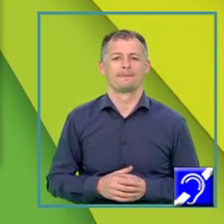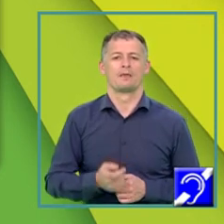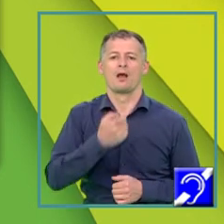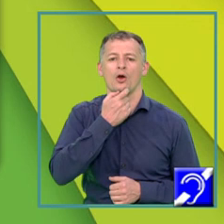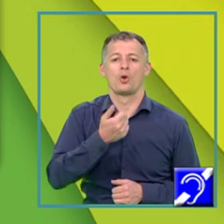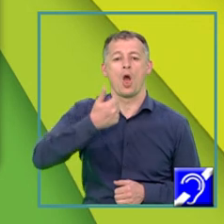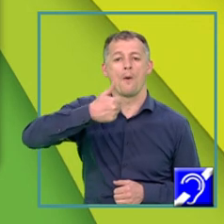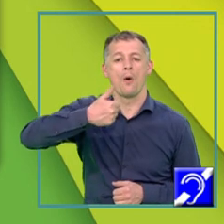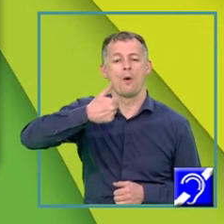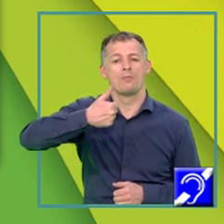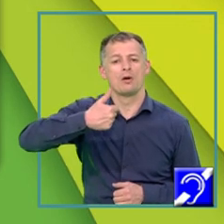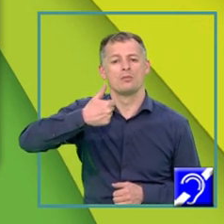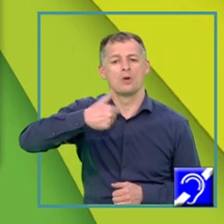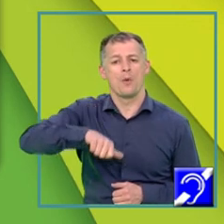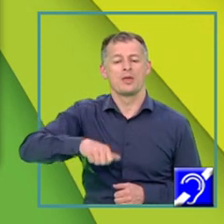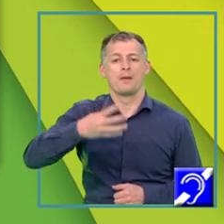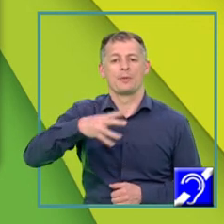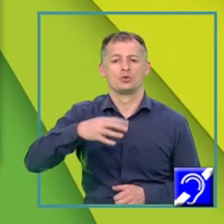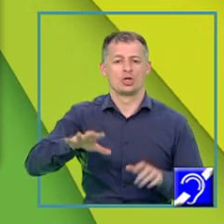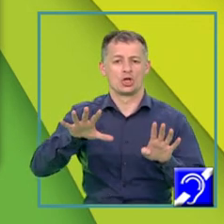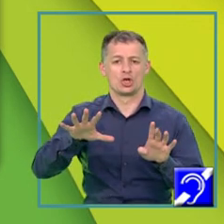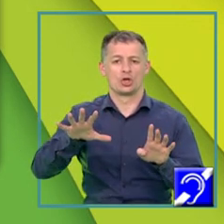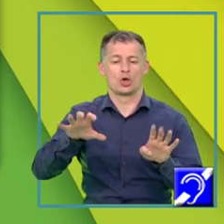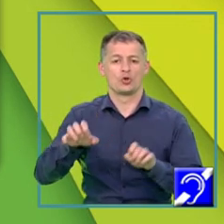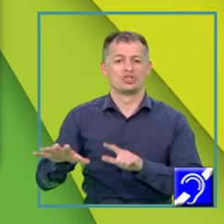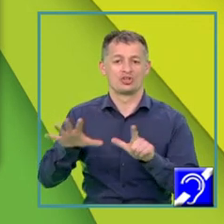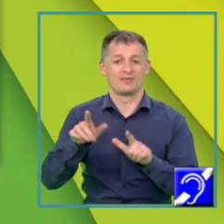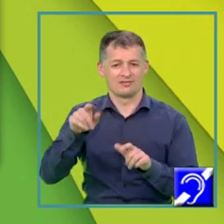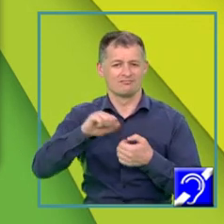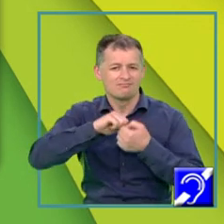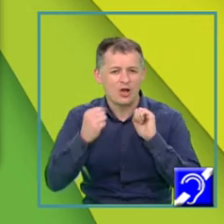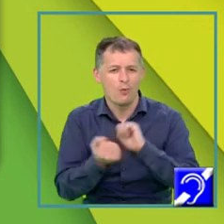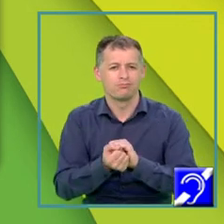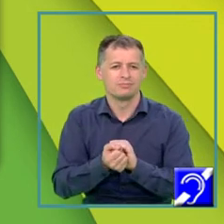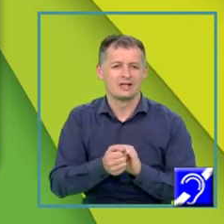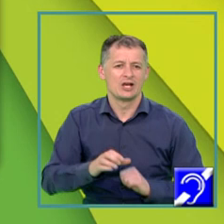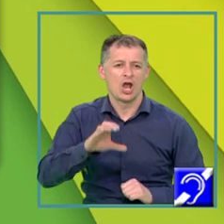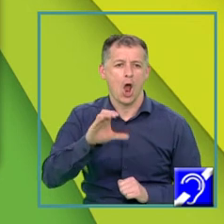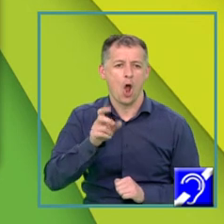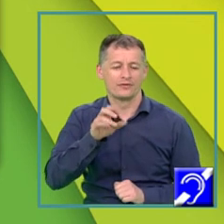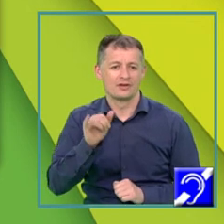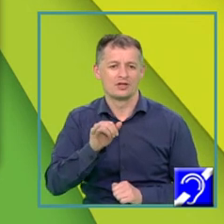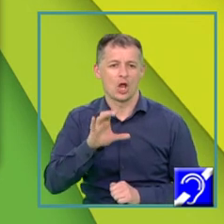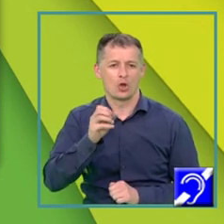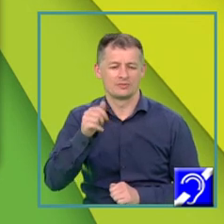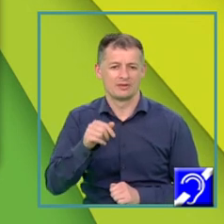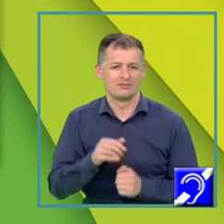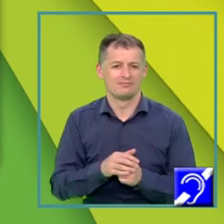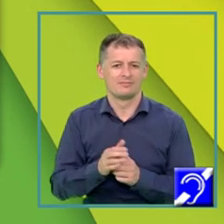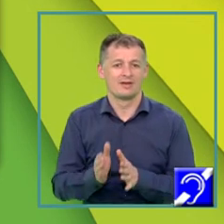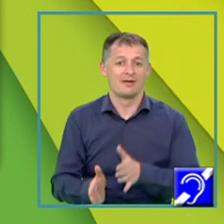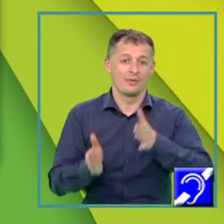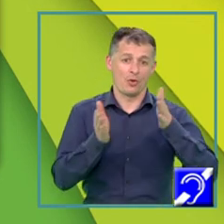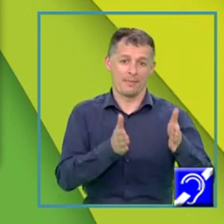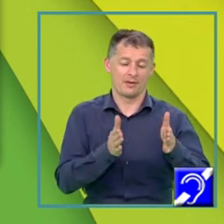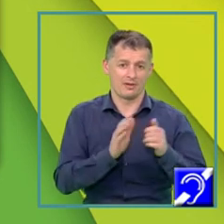anul 1497. În acest an se dă bătălia decisivă de la Codrii Cosminului între armata polonă pe de o parte și armata moldavă